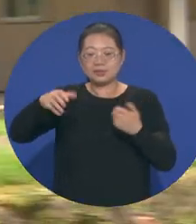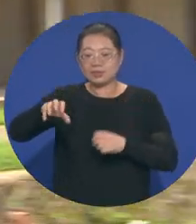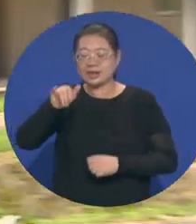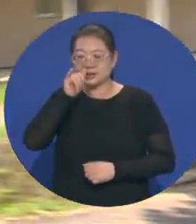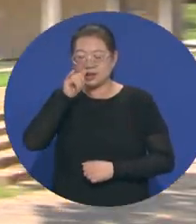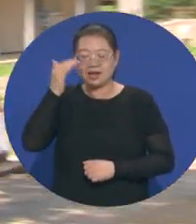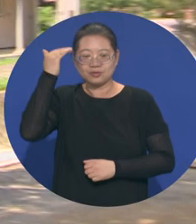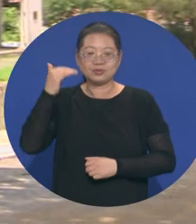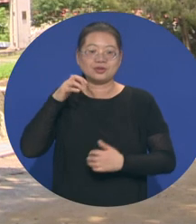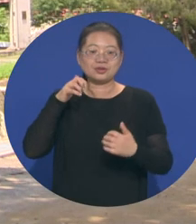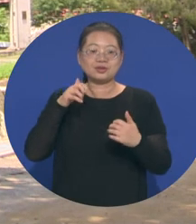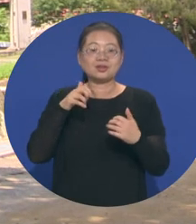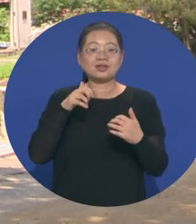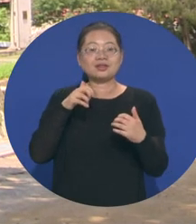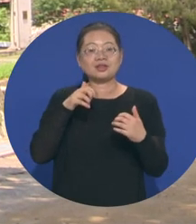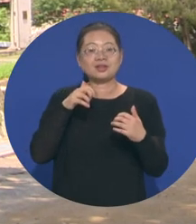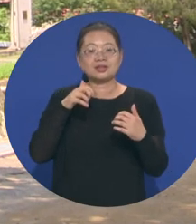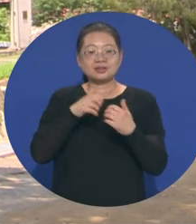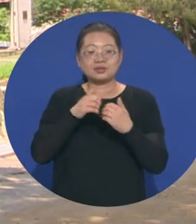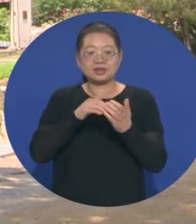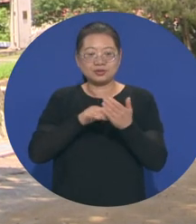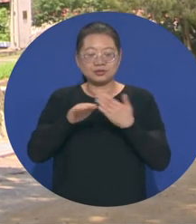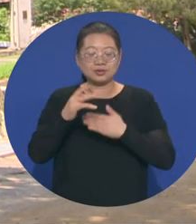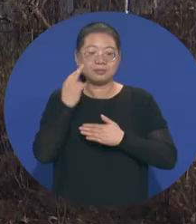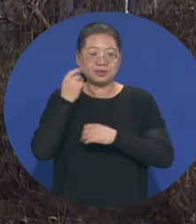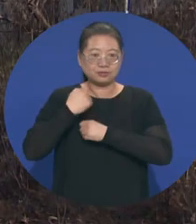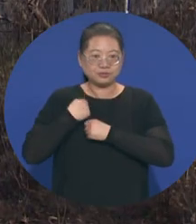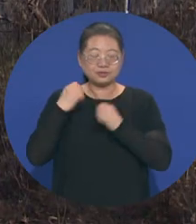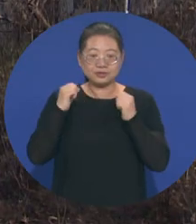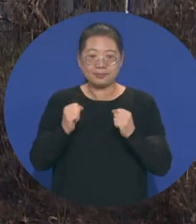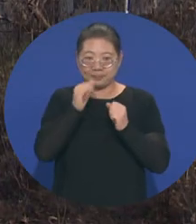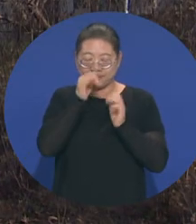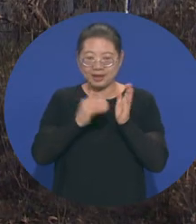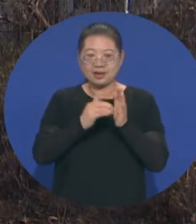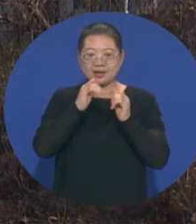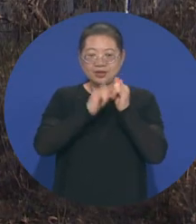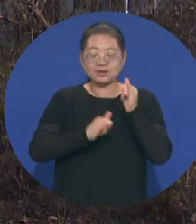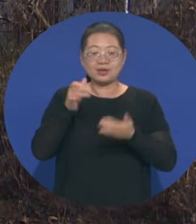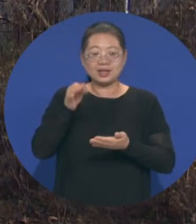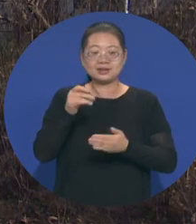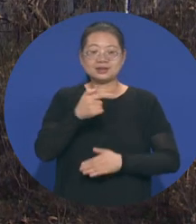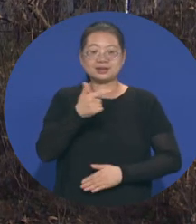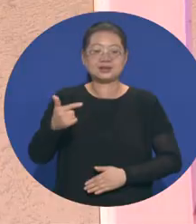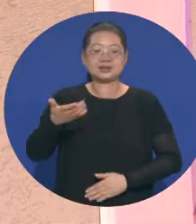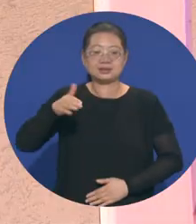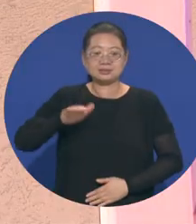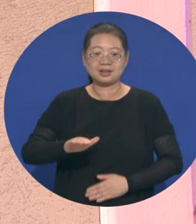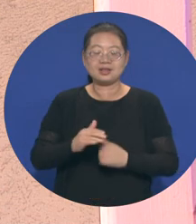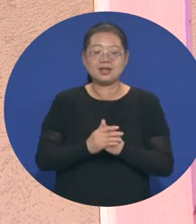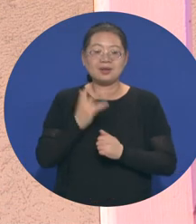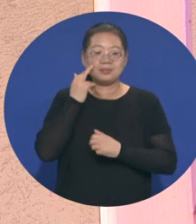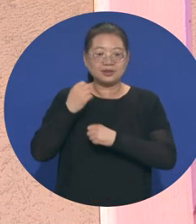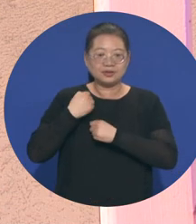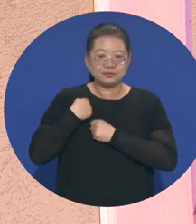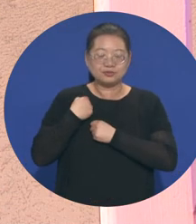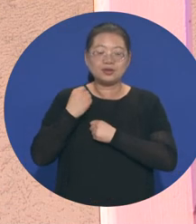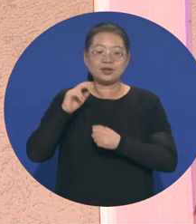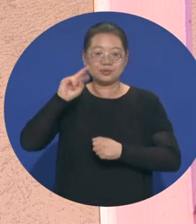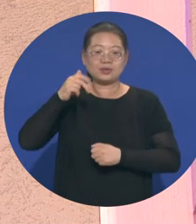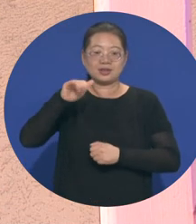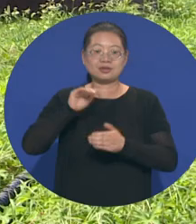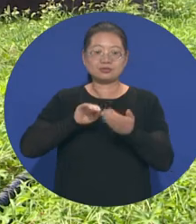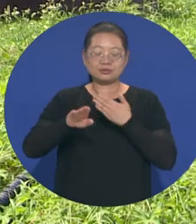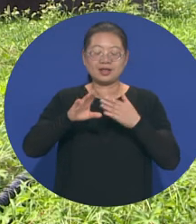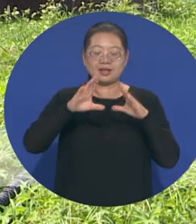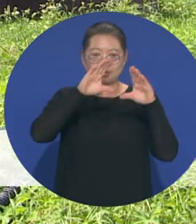50여년간 미군이 주둔하던 공간이었습니다 역사적 가치가 높지만 미군 철수 이후 철거위기에